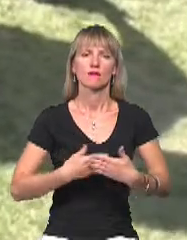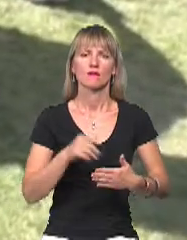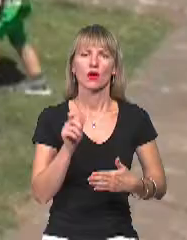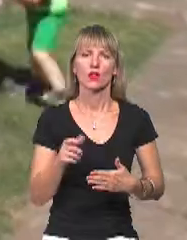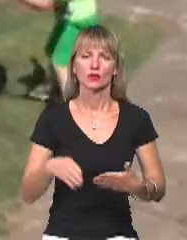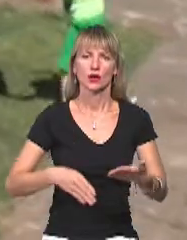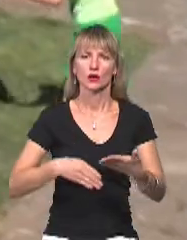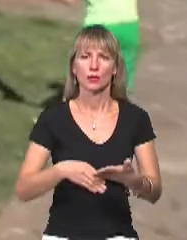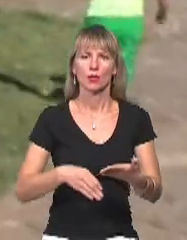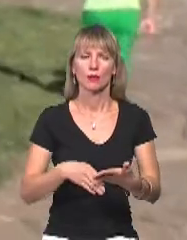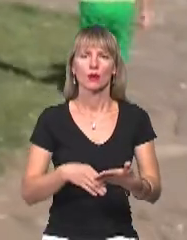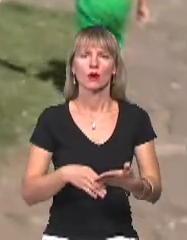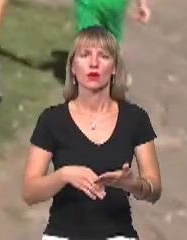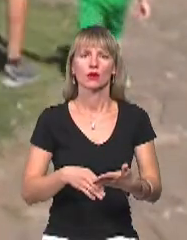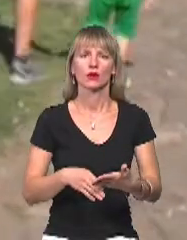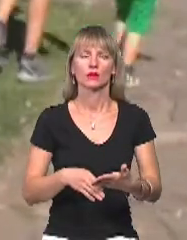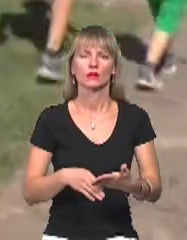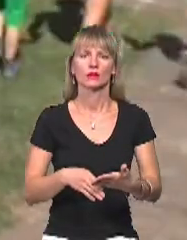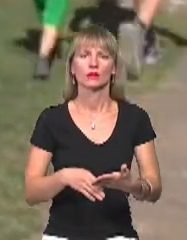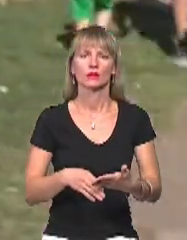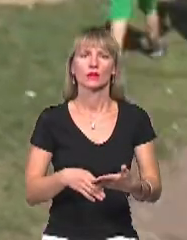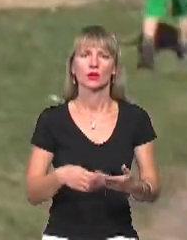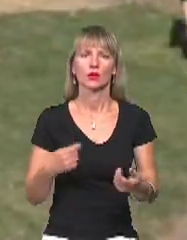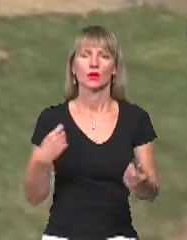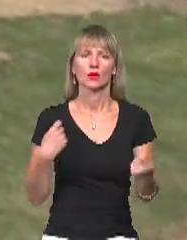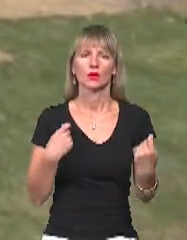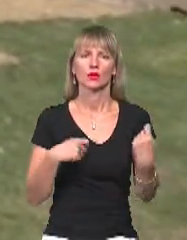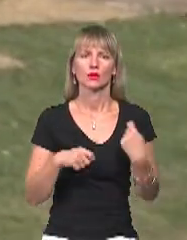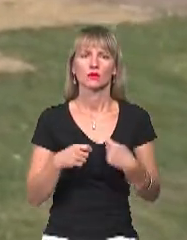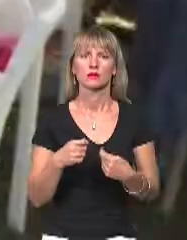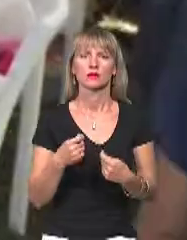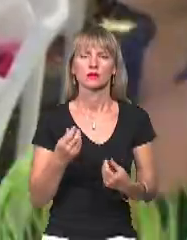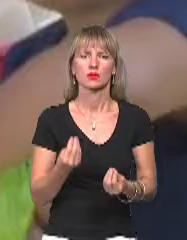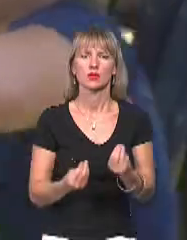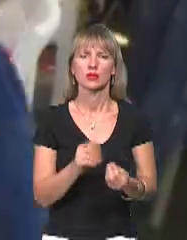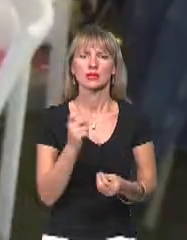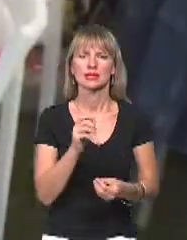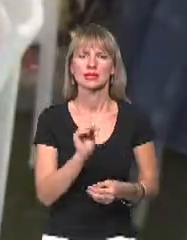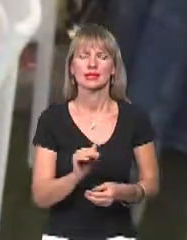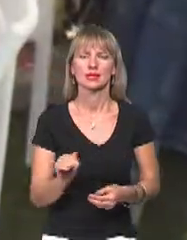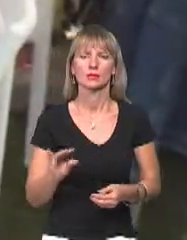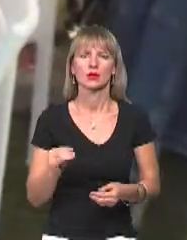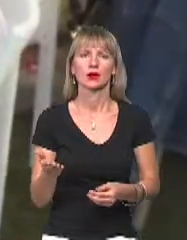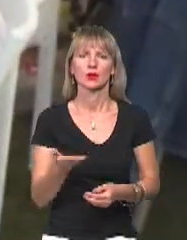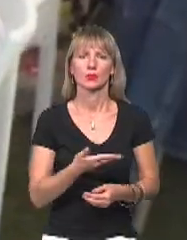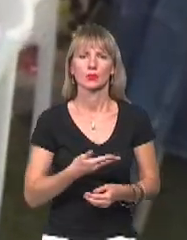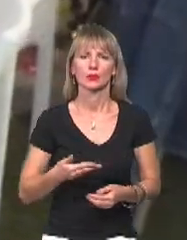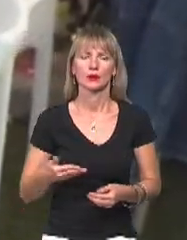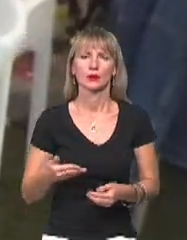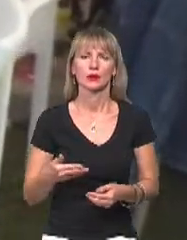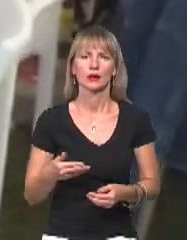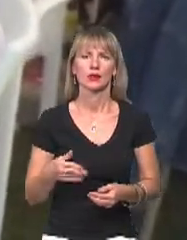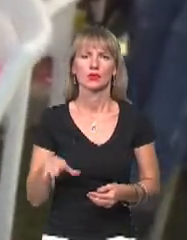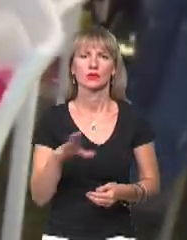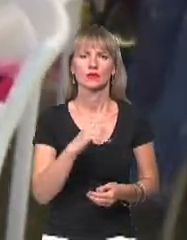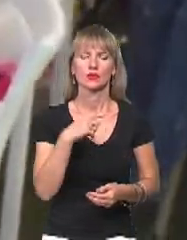сьогодні наділи на себе надзвичайний образ. Ми хочемо, щоб діти вірили в казку. І ми, як